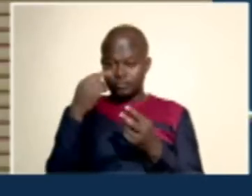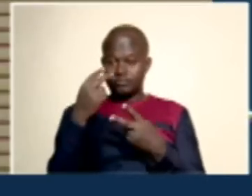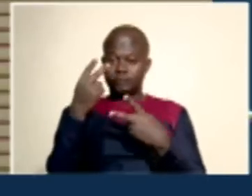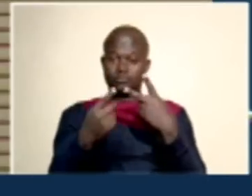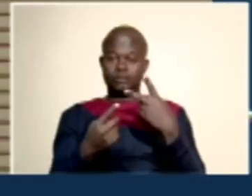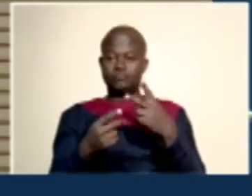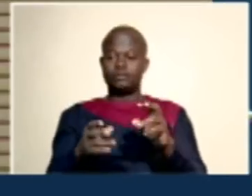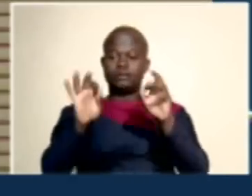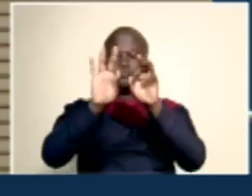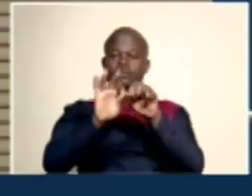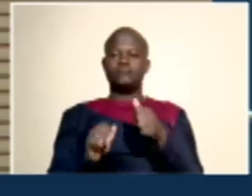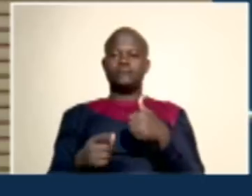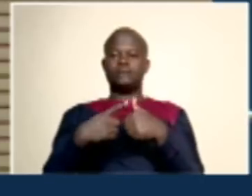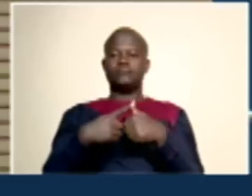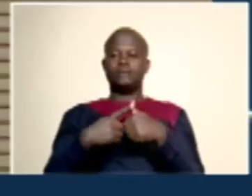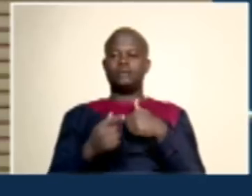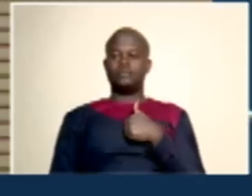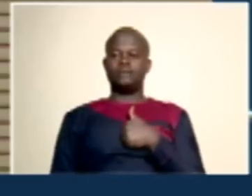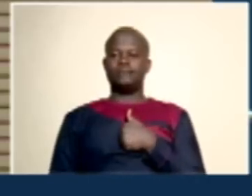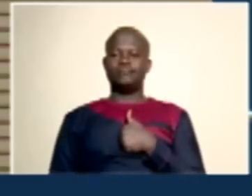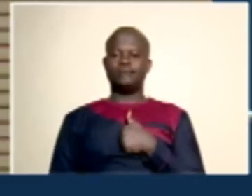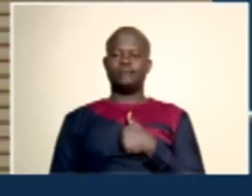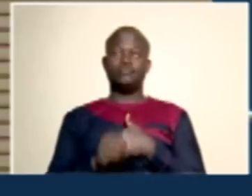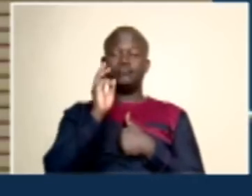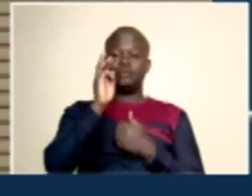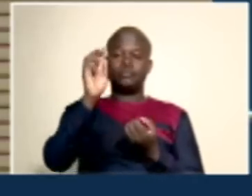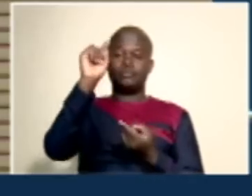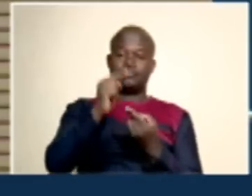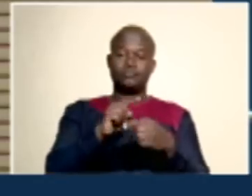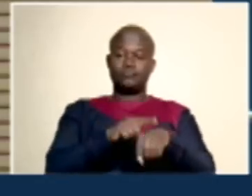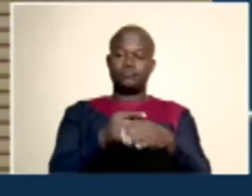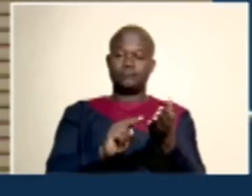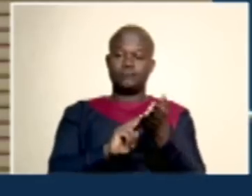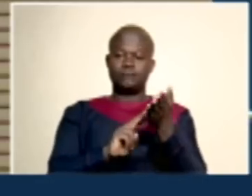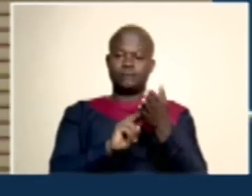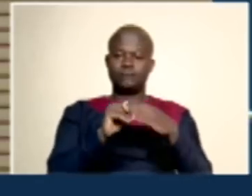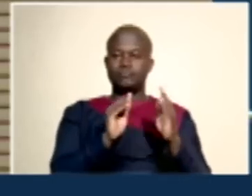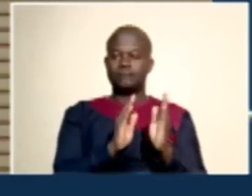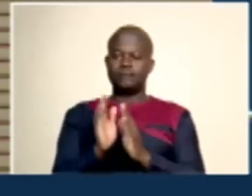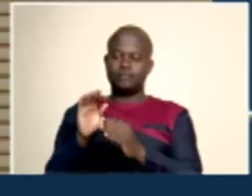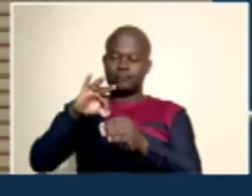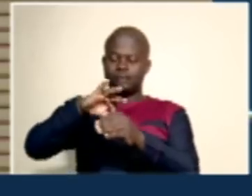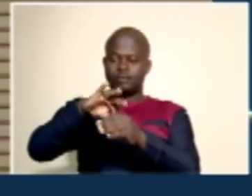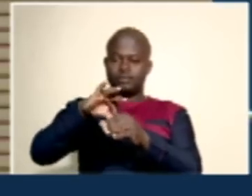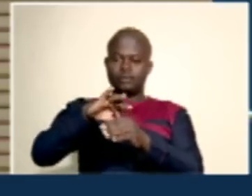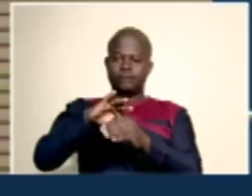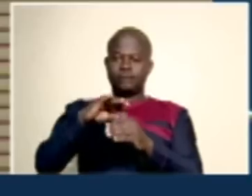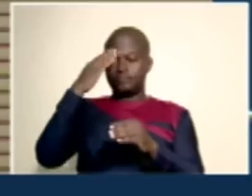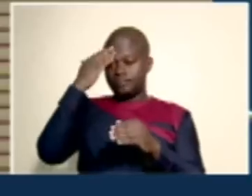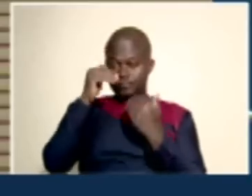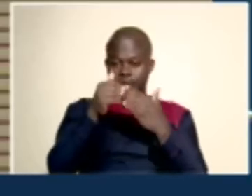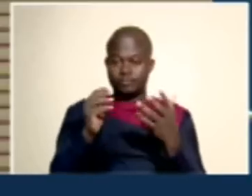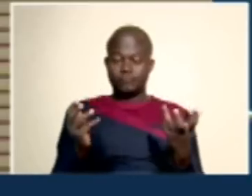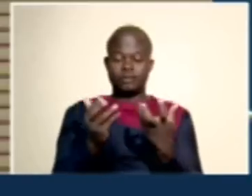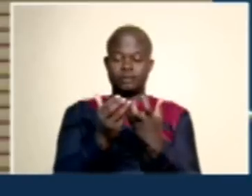z'ingenzi impamvu ya mbere bizagabanya igihe gikoreshwa mu gutegura amatora kubera ko